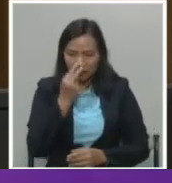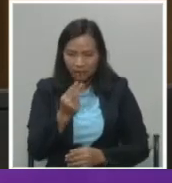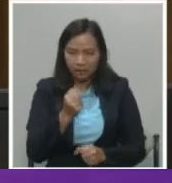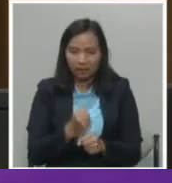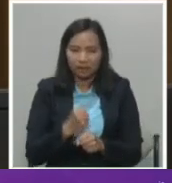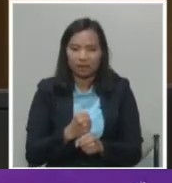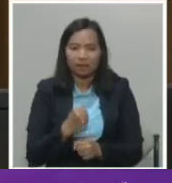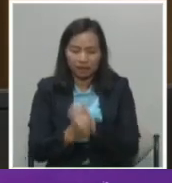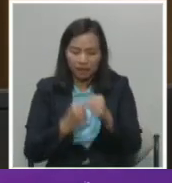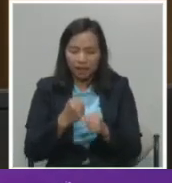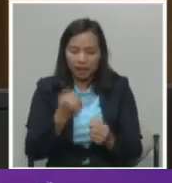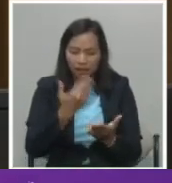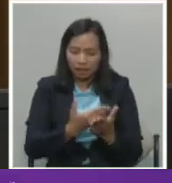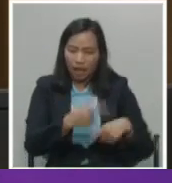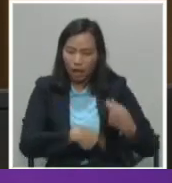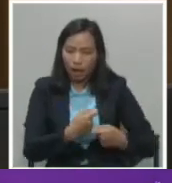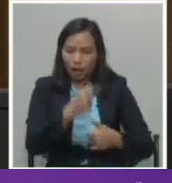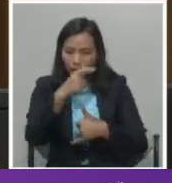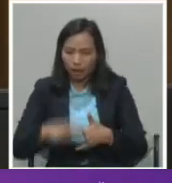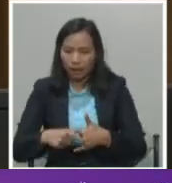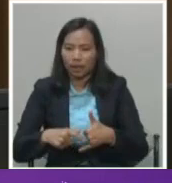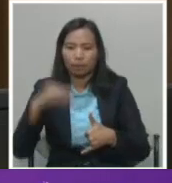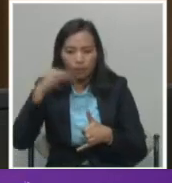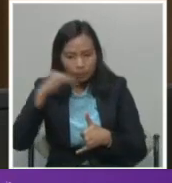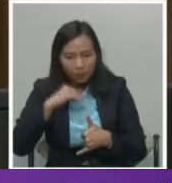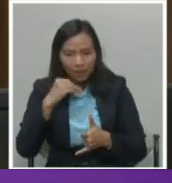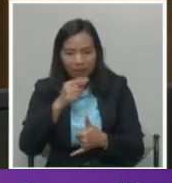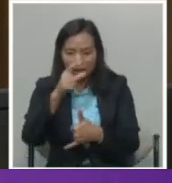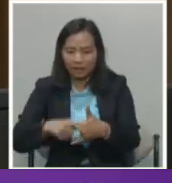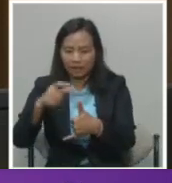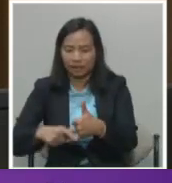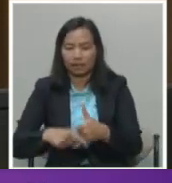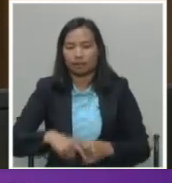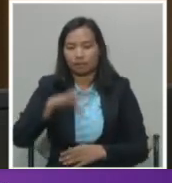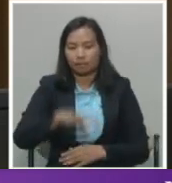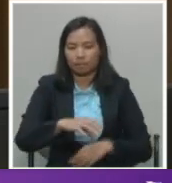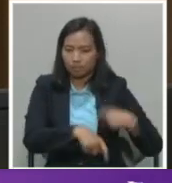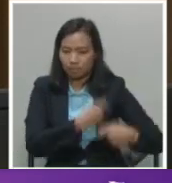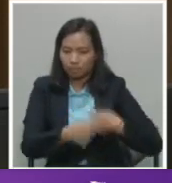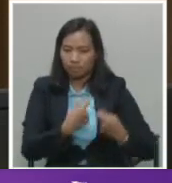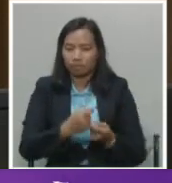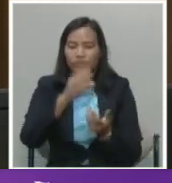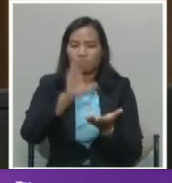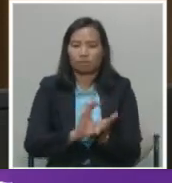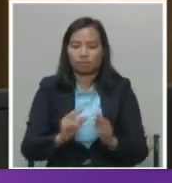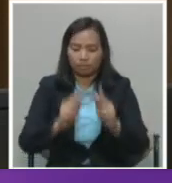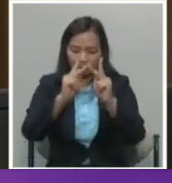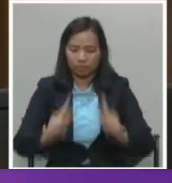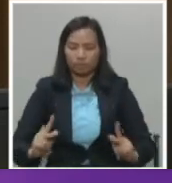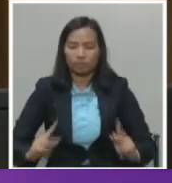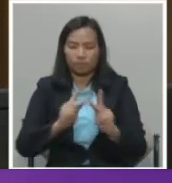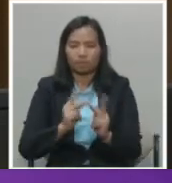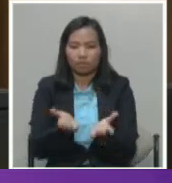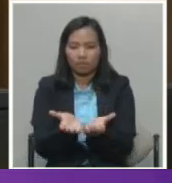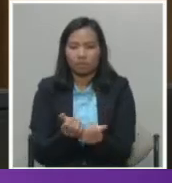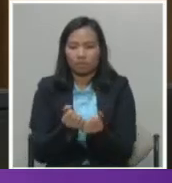จ่ายประจำอะไรคือรายจ่ายบุคลากรอะไรในงานรายจ่ายของหน่วยงานนะรับหน่วยงบประมาณที่กระทรวงทุกกระทรวงรับไปเพราะฉะนั้นงบประม